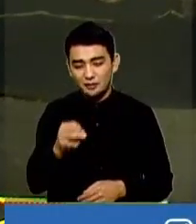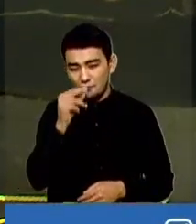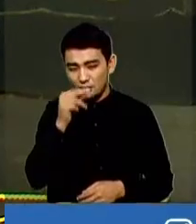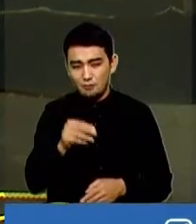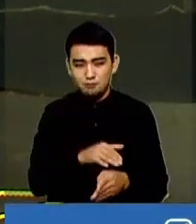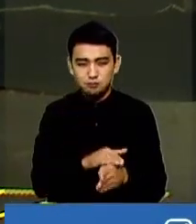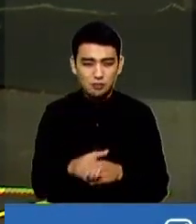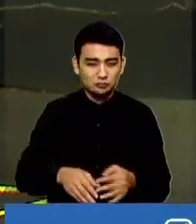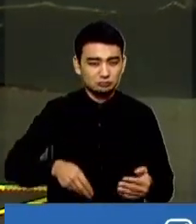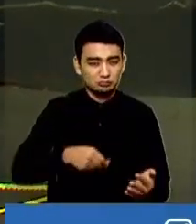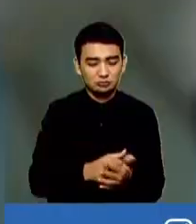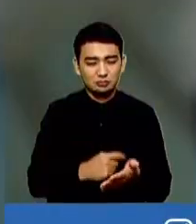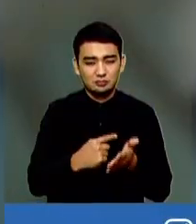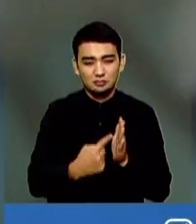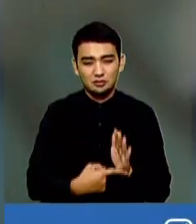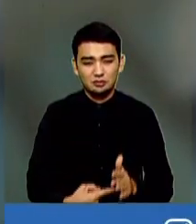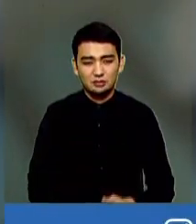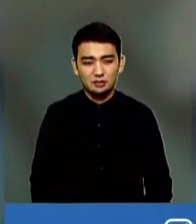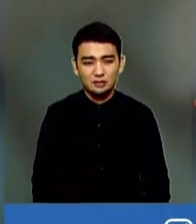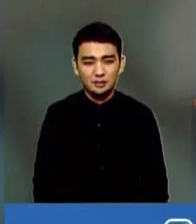деген талап қойды.